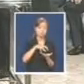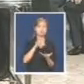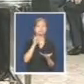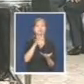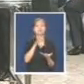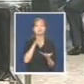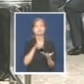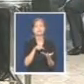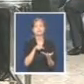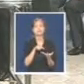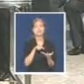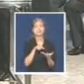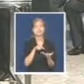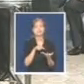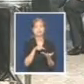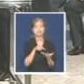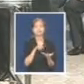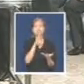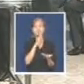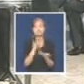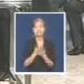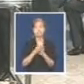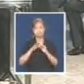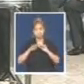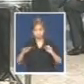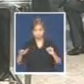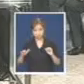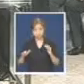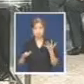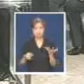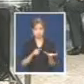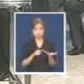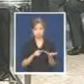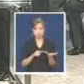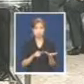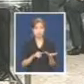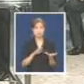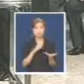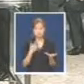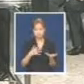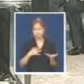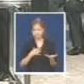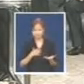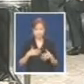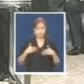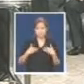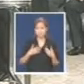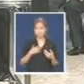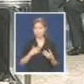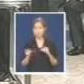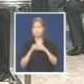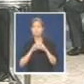กันว่าถ้าเรา Bสามารถราคามาตรฐานนี้คือต้องซื้อลูกพี่แต่ก็มีความสะดวกอันนี้ก็ต้องไปดูว่าบนความสะดวกนี้เนี่ย